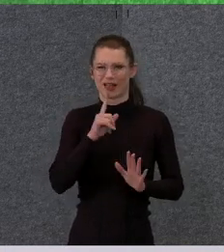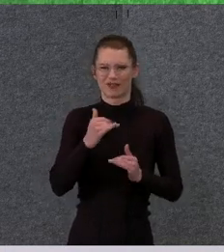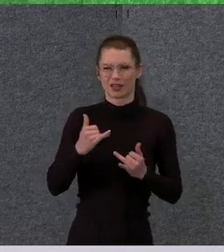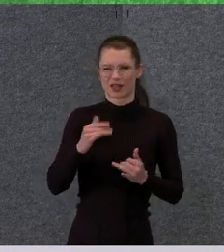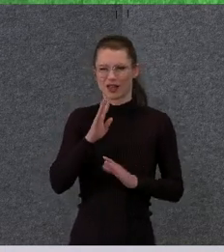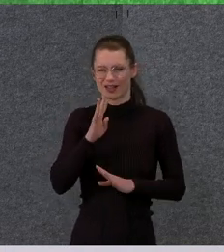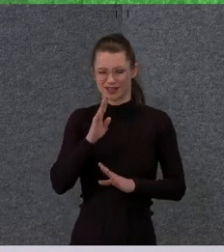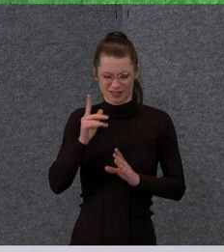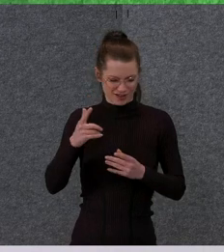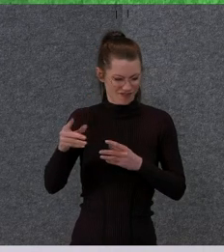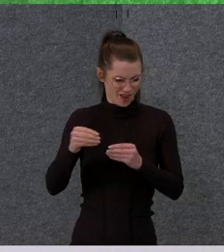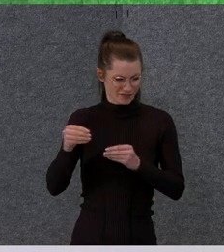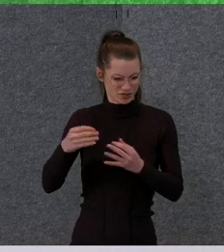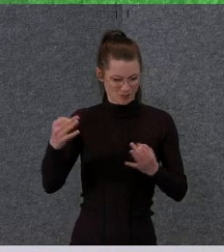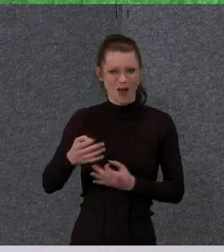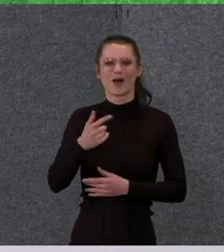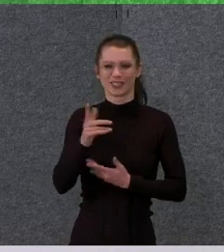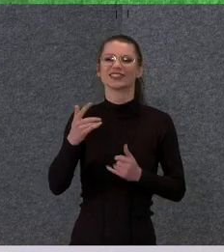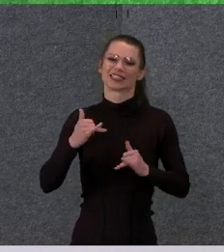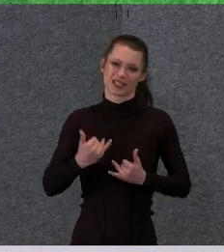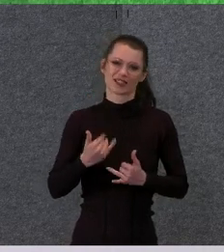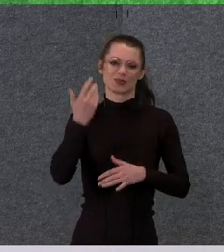Ich bitte auch hier, das entsprechend vorzubereiten